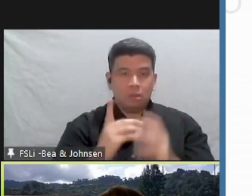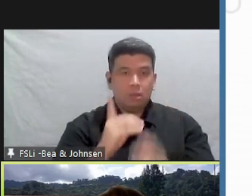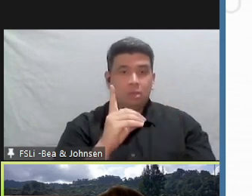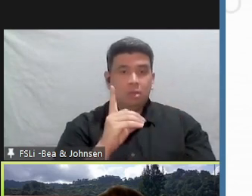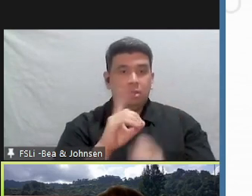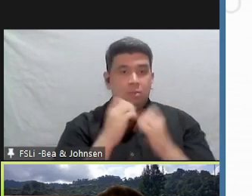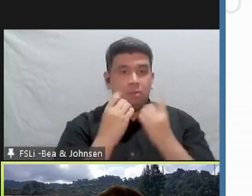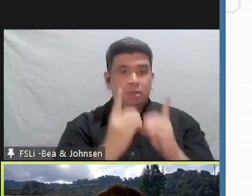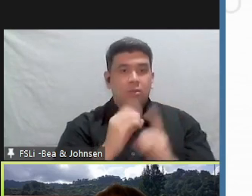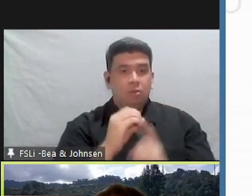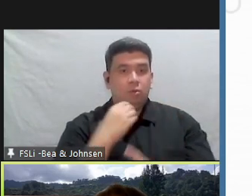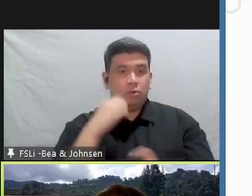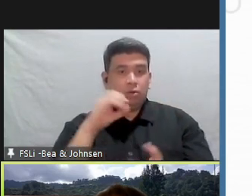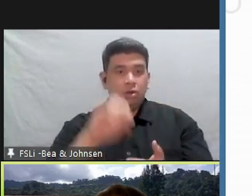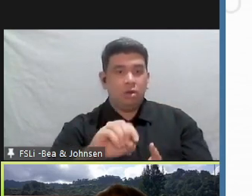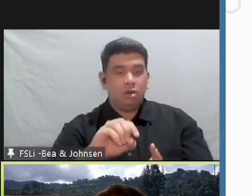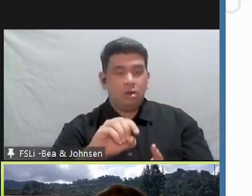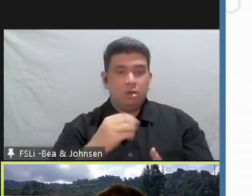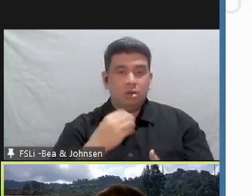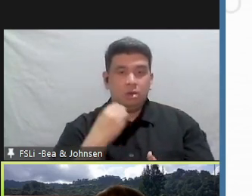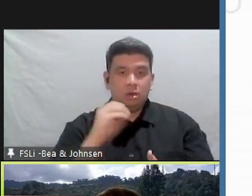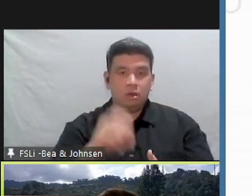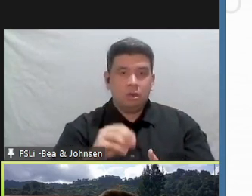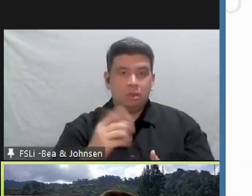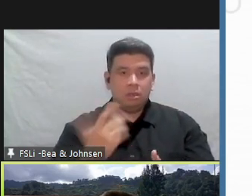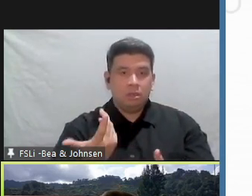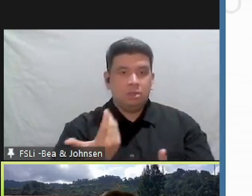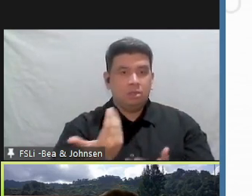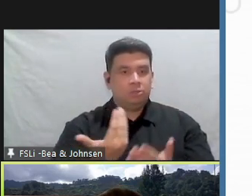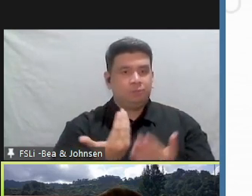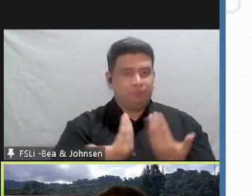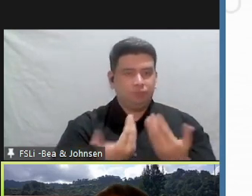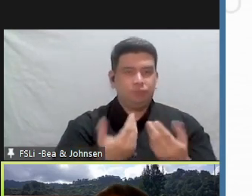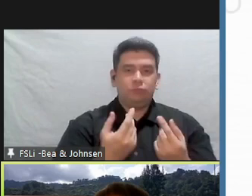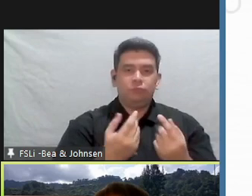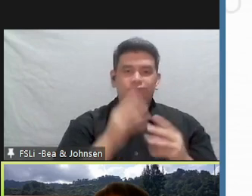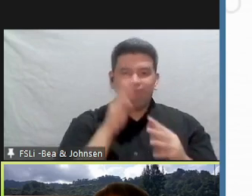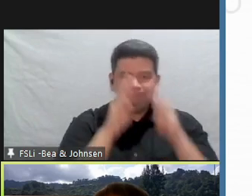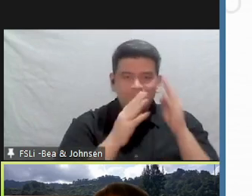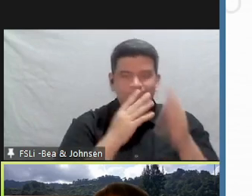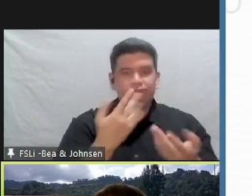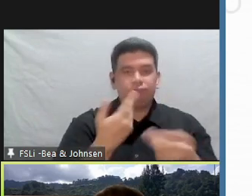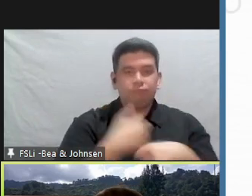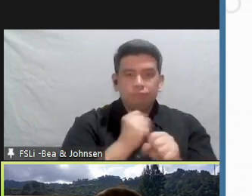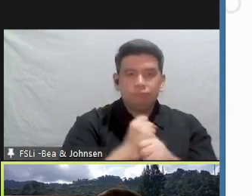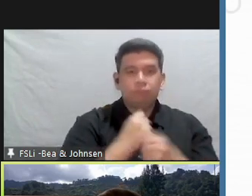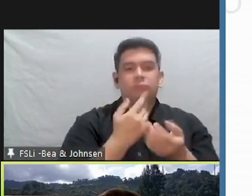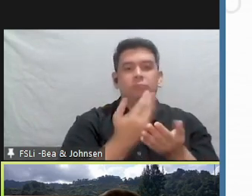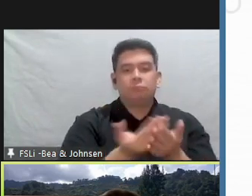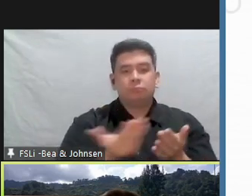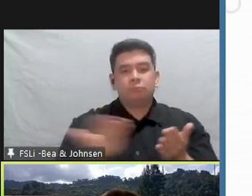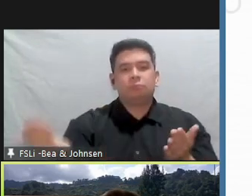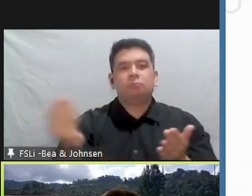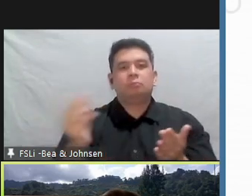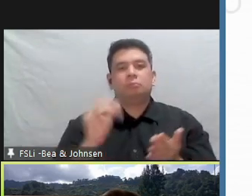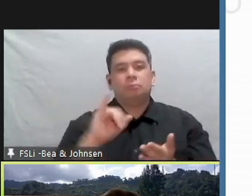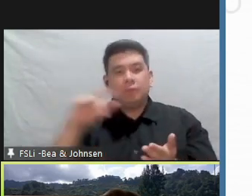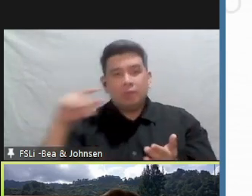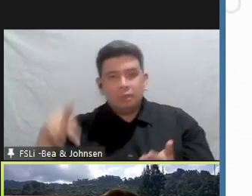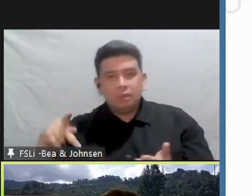dapat yung mag-produce ng materials, na itatag yung IP Education Office, yung